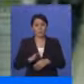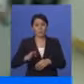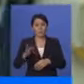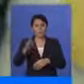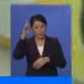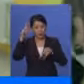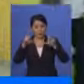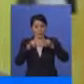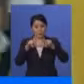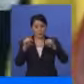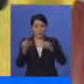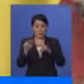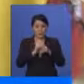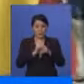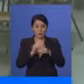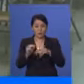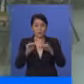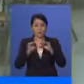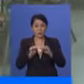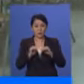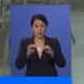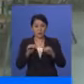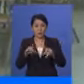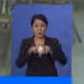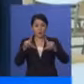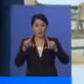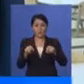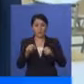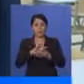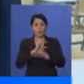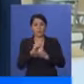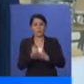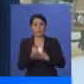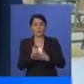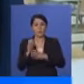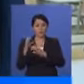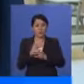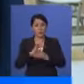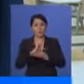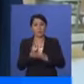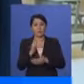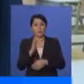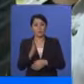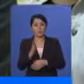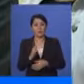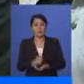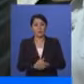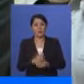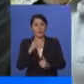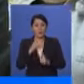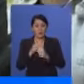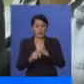барлық мектептері күрделі жөндеуден өтіп, балабақшалар мен білім ошақтары толықтай бейне бақылау камераларымен қамтамасыз етілмек. Жыл